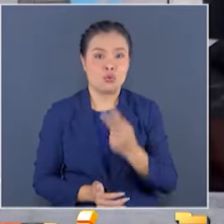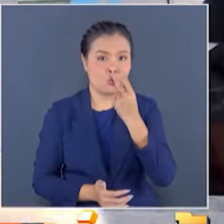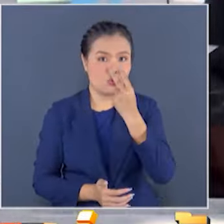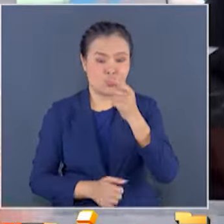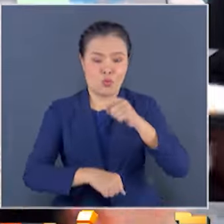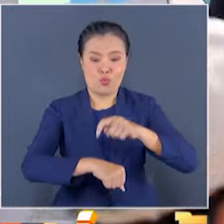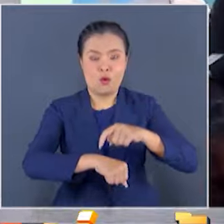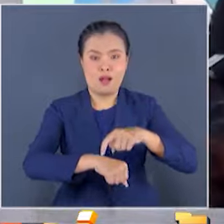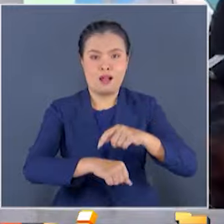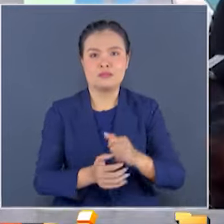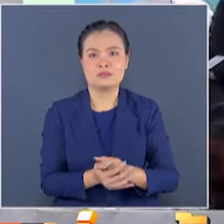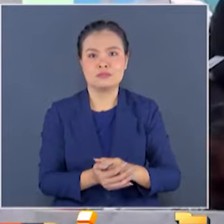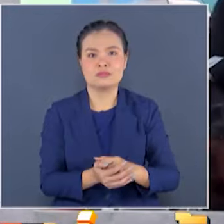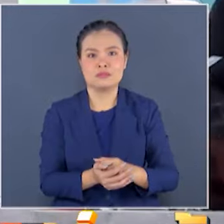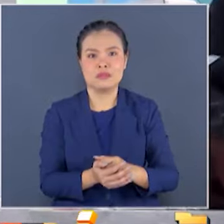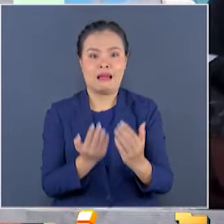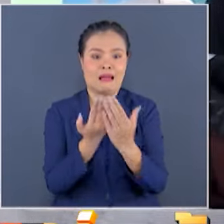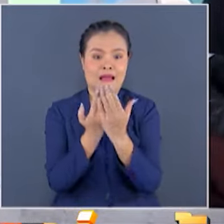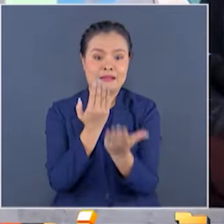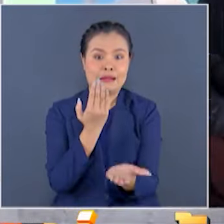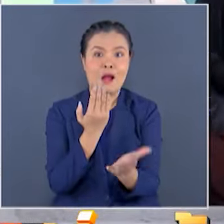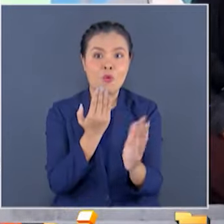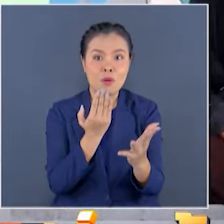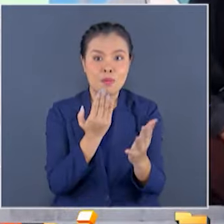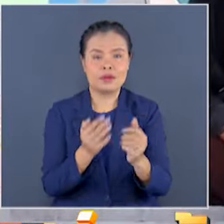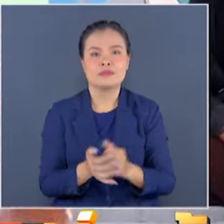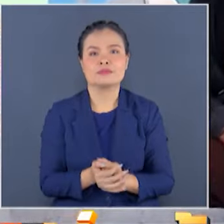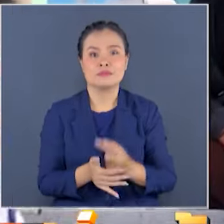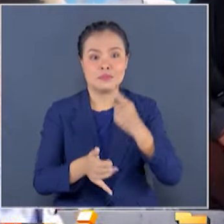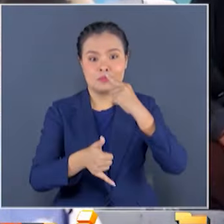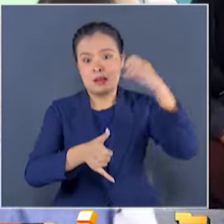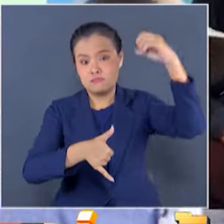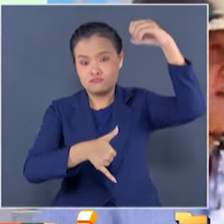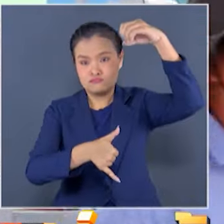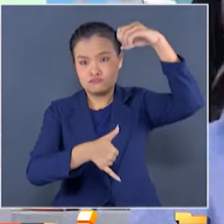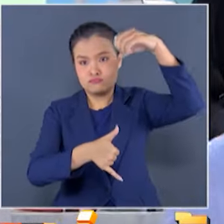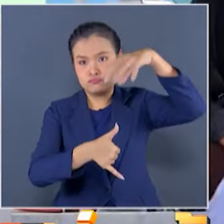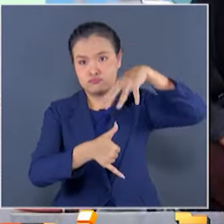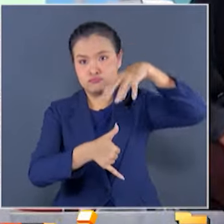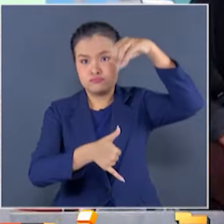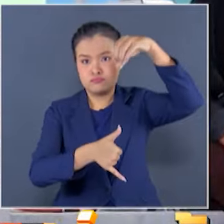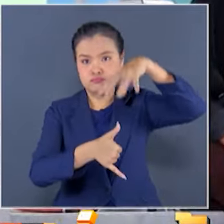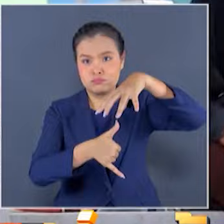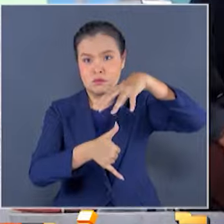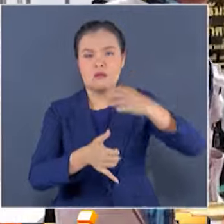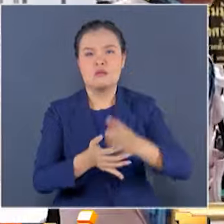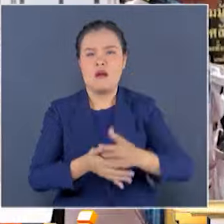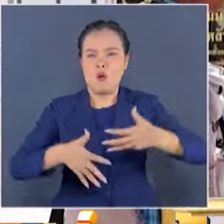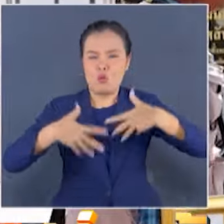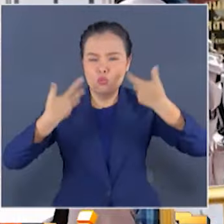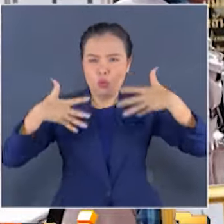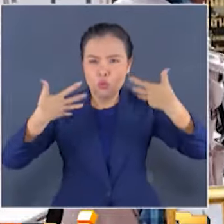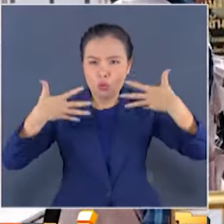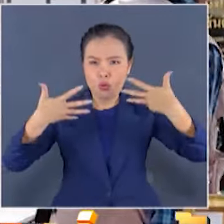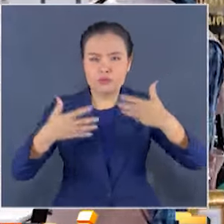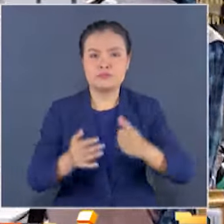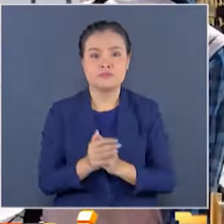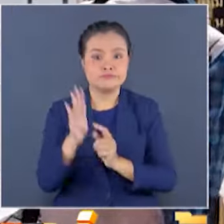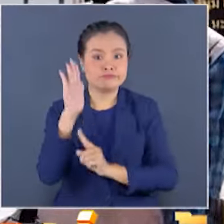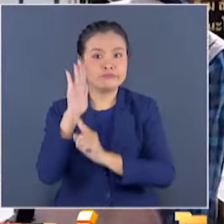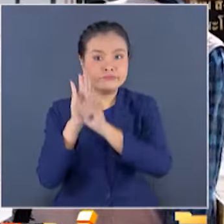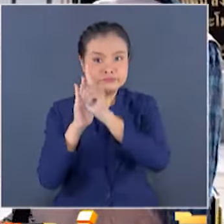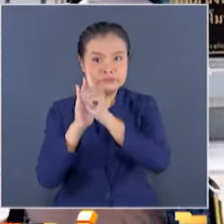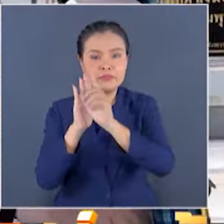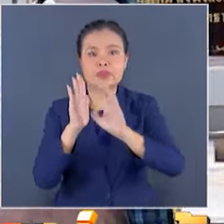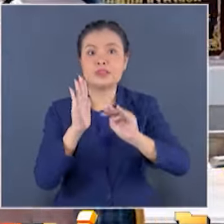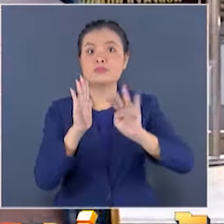พเนี่ยนะคะไม่มีเงาคือเวลาคนเดินตากแดดเพราะพระอาทิตย์ตั้งฉากถูกไหมฮะสภาพอากาศเนี่ยถือว่าร้อนจัดเลยเพราะวัดอุณหภูมิ